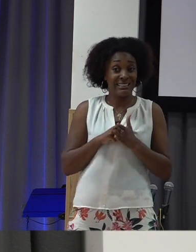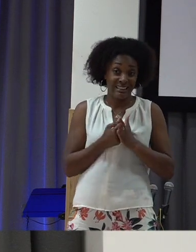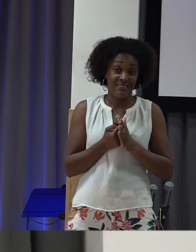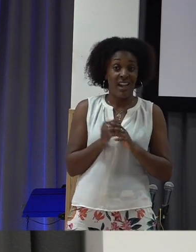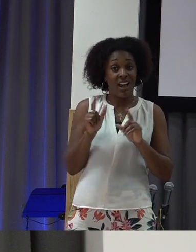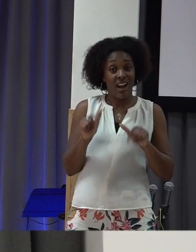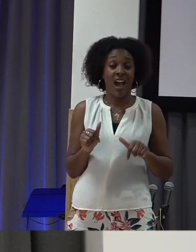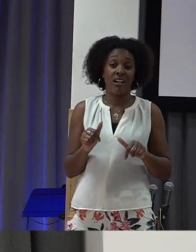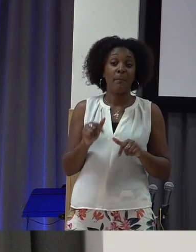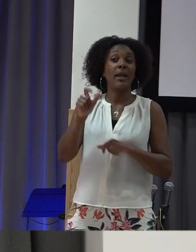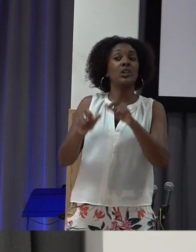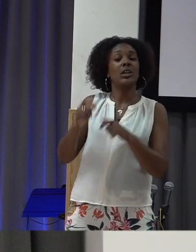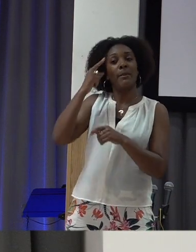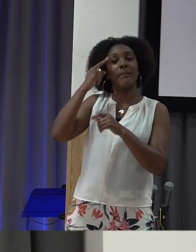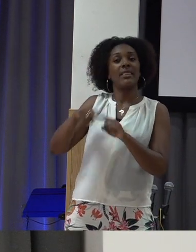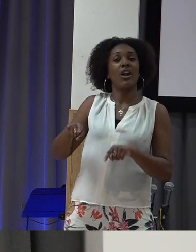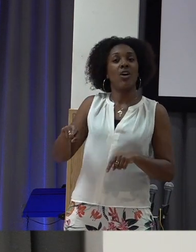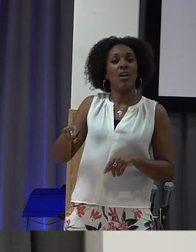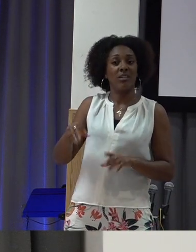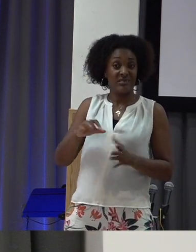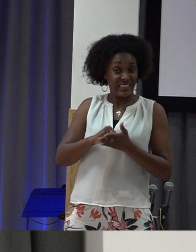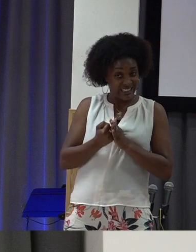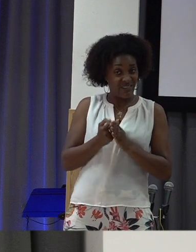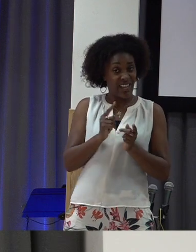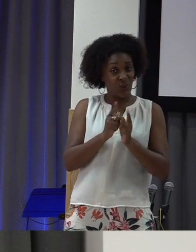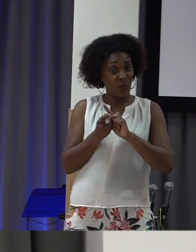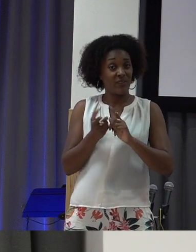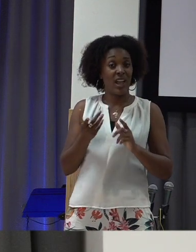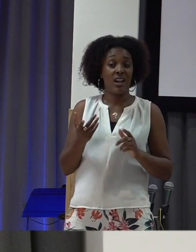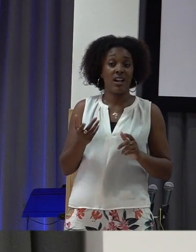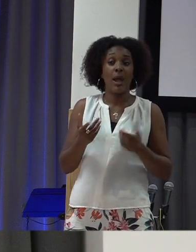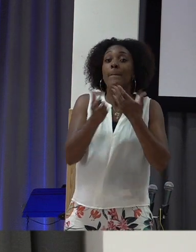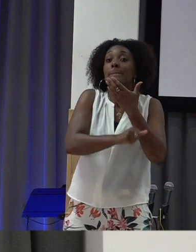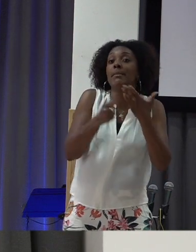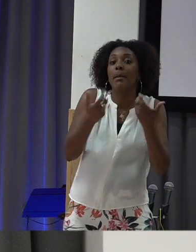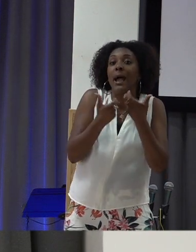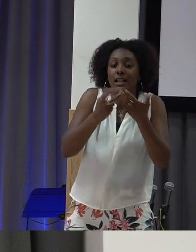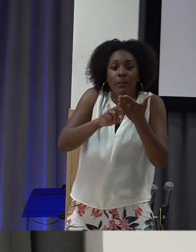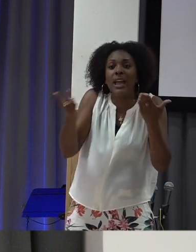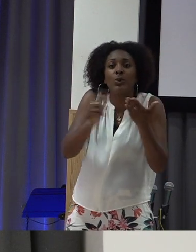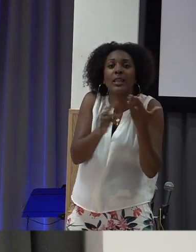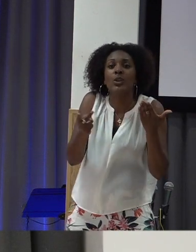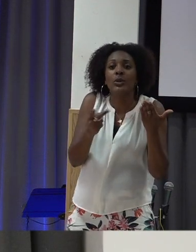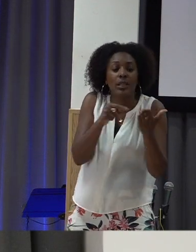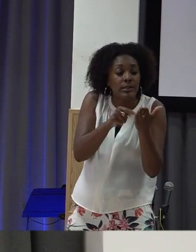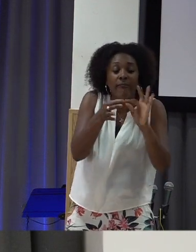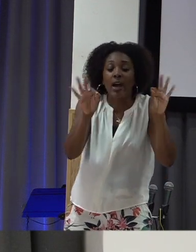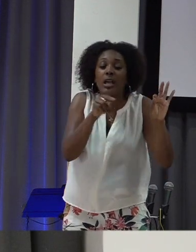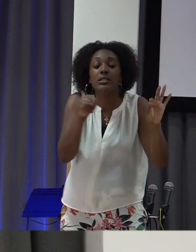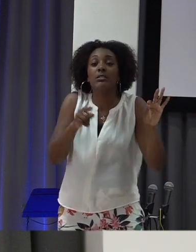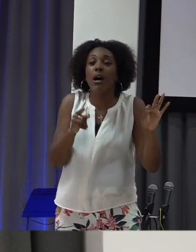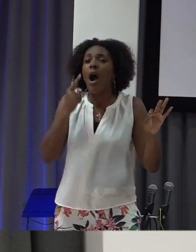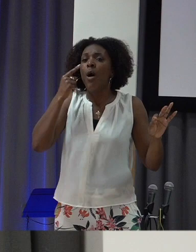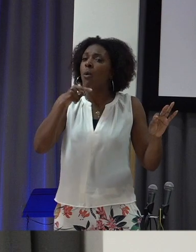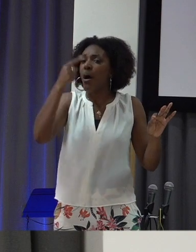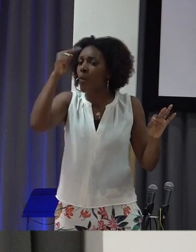pas leurs convictions, parfois même au sujet de l'interprétation de tel ou tel passage biblique qui n'est pas forcément fondamental, ou leur façon